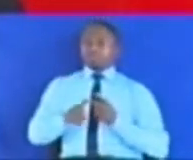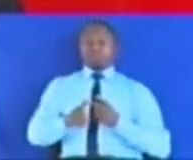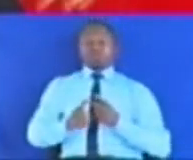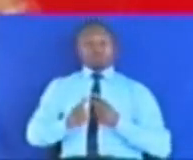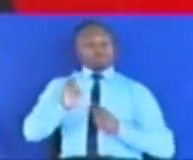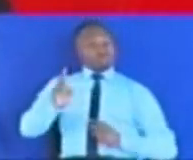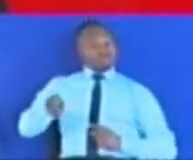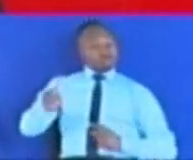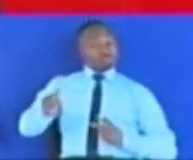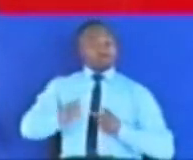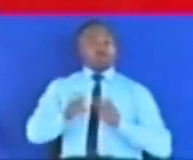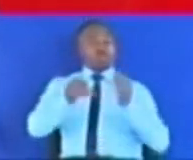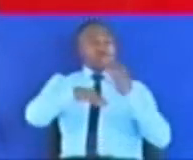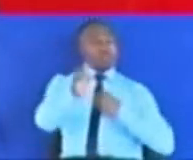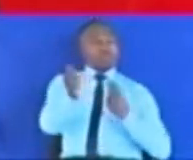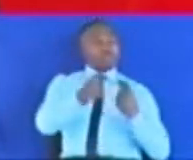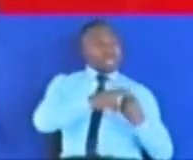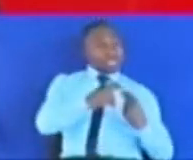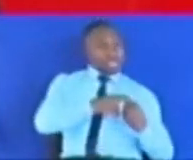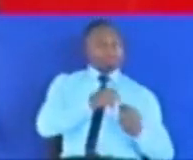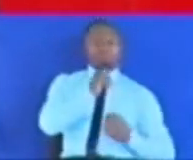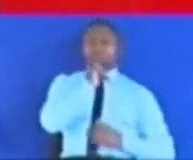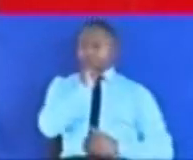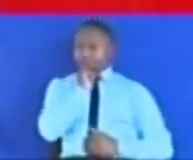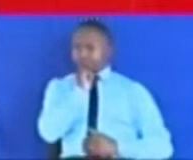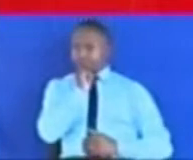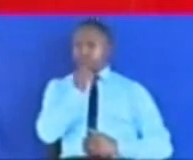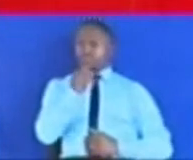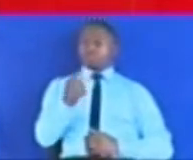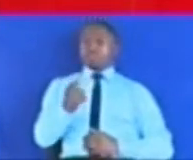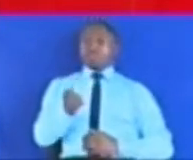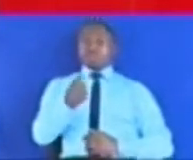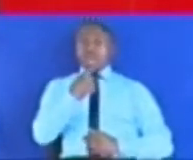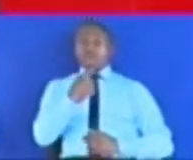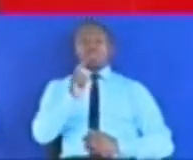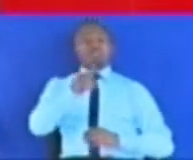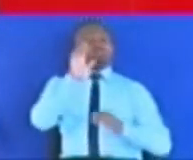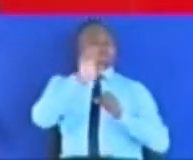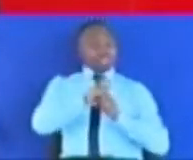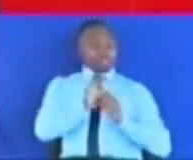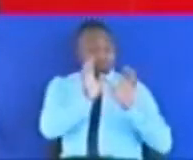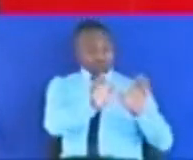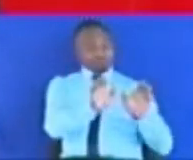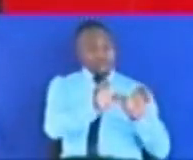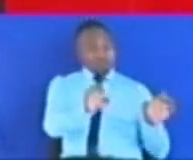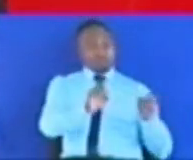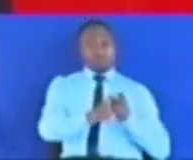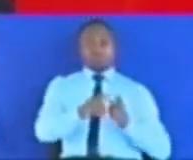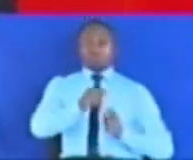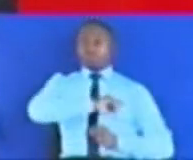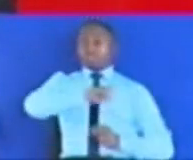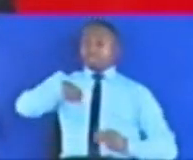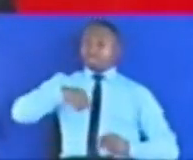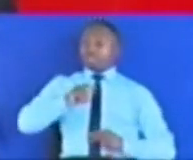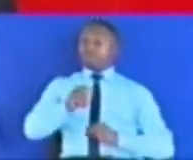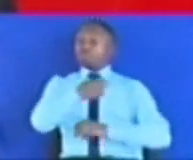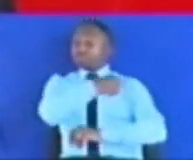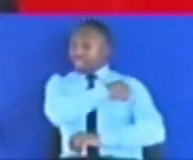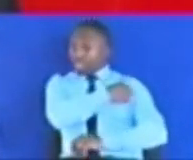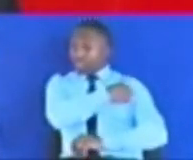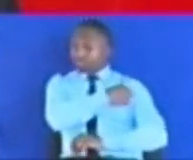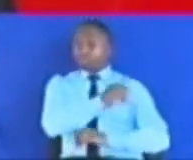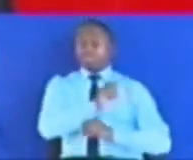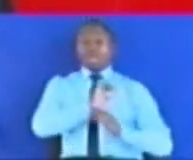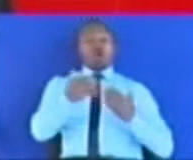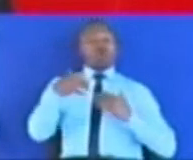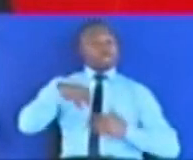nyingi. Unapokwenda kwa daktari anakuta sasa tumeweka essential drugs ambazo ziko hospitali pale. Kwamba sisi kama hospitali au kama